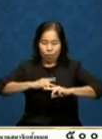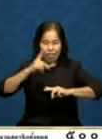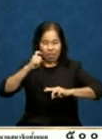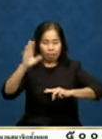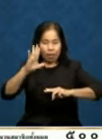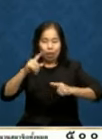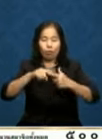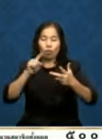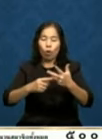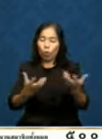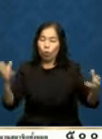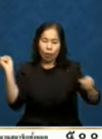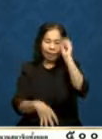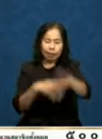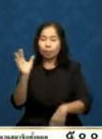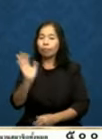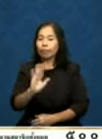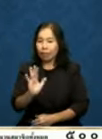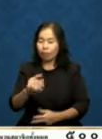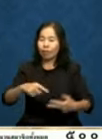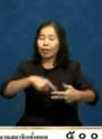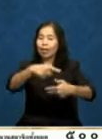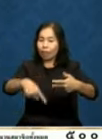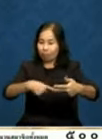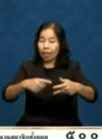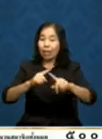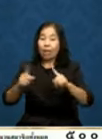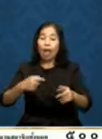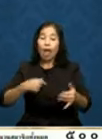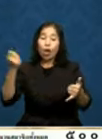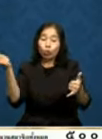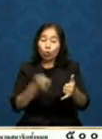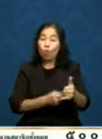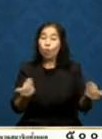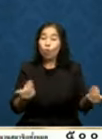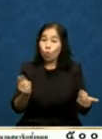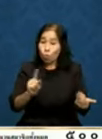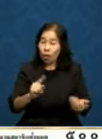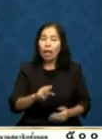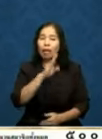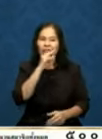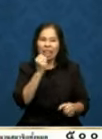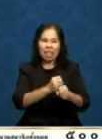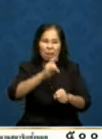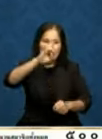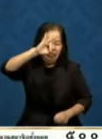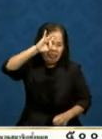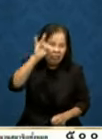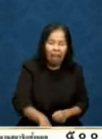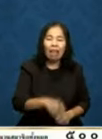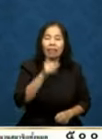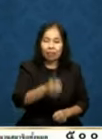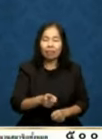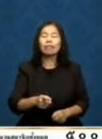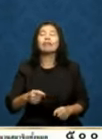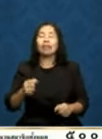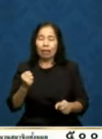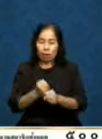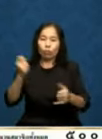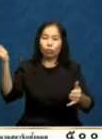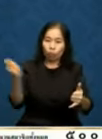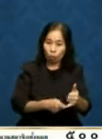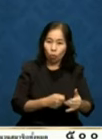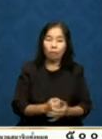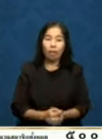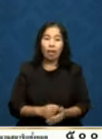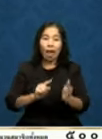ทำลายข้าวของเราจะลงโทษลูกเนี่ยเมื่อเขาทำในสิ่งที่ร้ายแรงก็คือ3สิ่งนี้เท่านั้นและแน่นอนค่ะว่าตั้